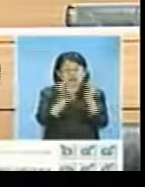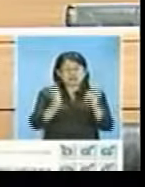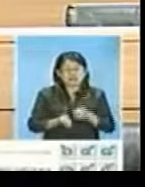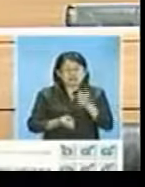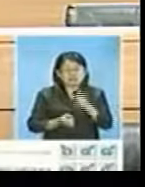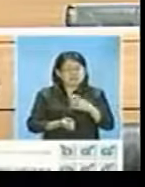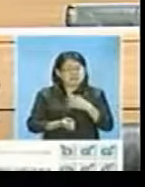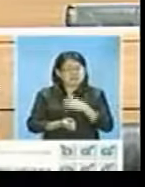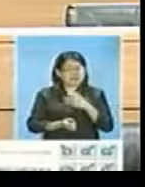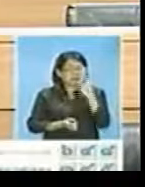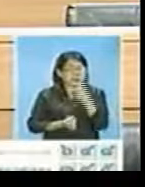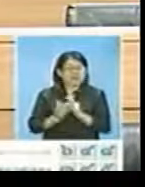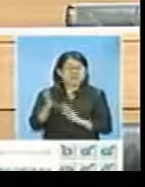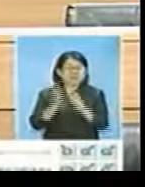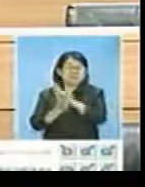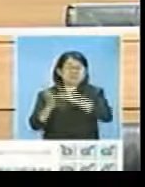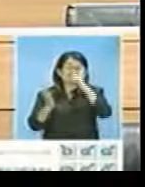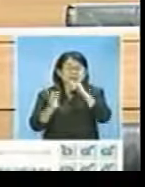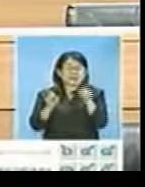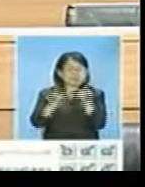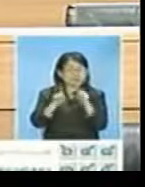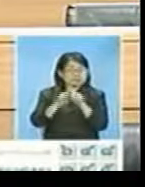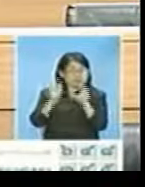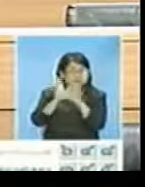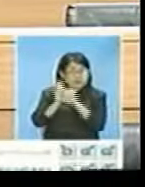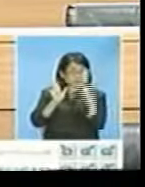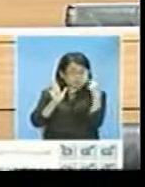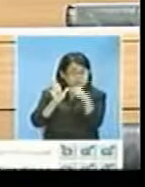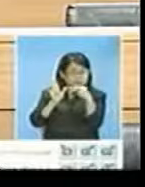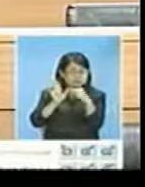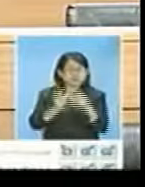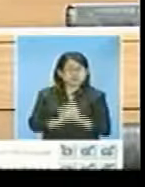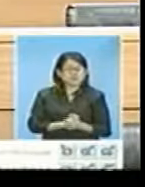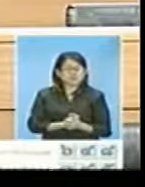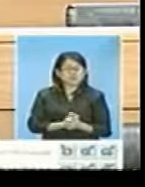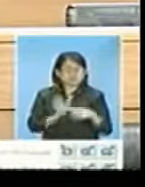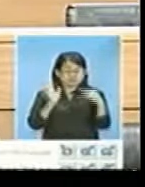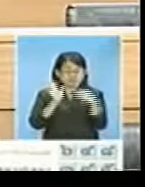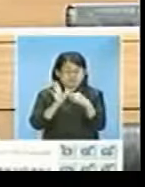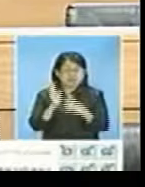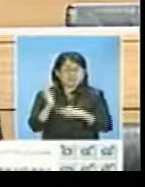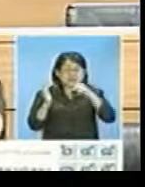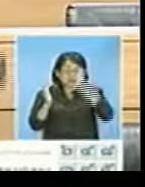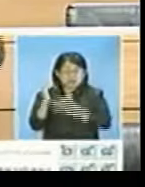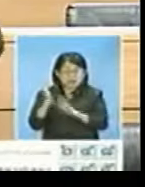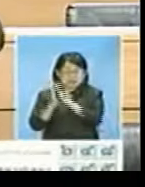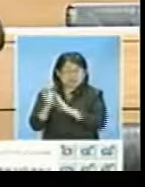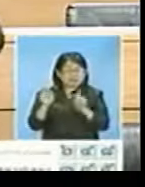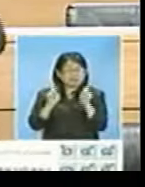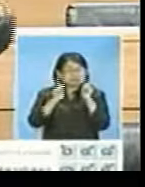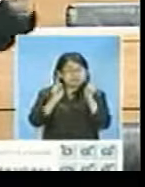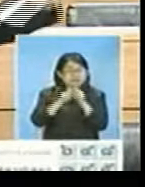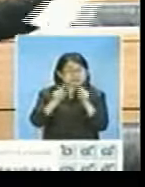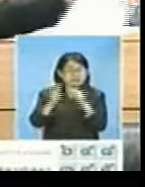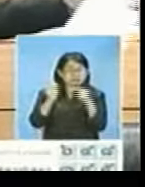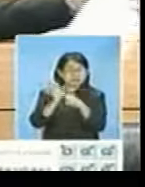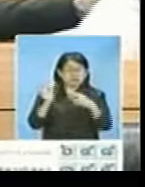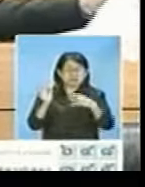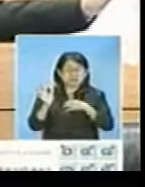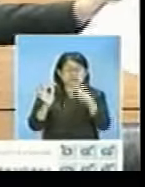ยเป็นอย่างนี้ท่านประธานครับเห็นไหมครับผมขึ้นต้นเลยว่าประเทศไทยเนี่ยผมไม่อยากเห็นอย่างนี้